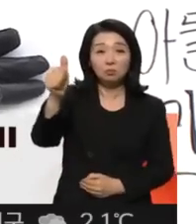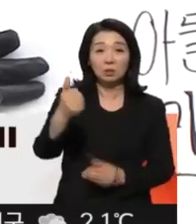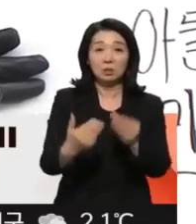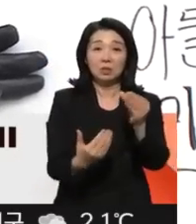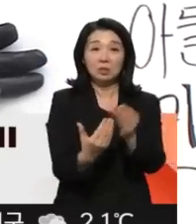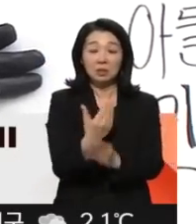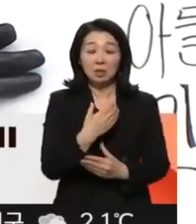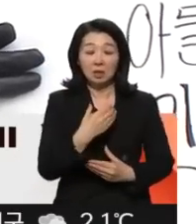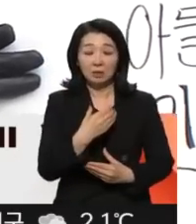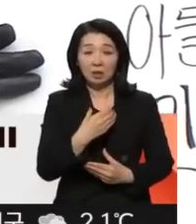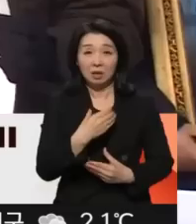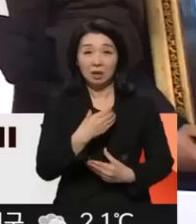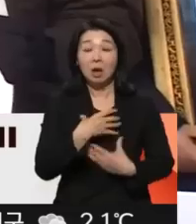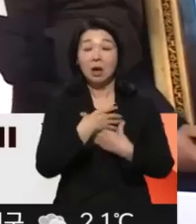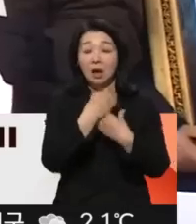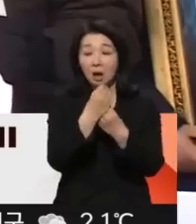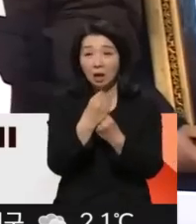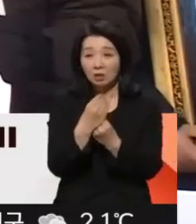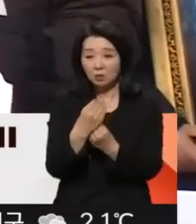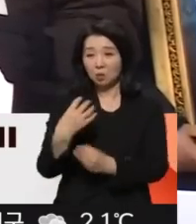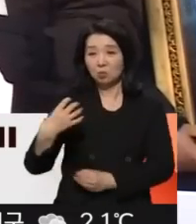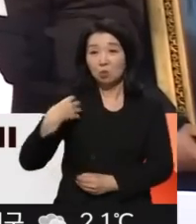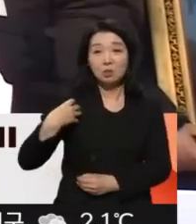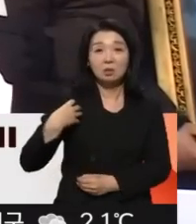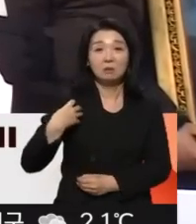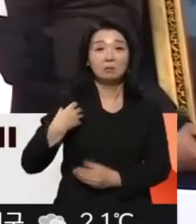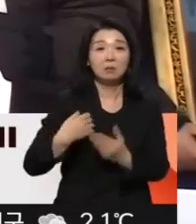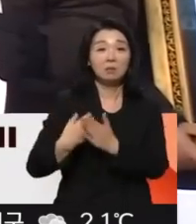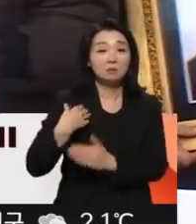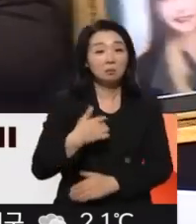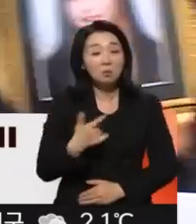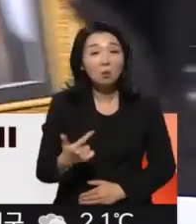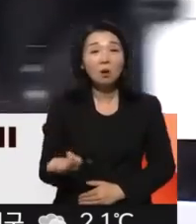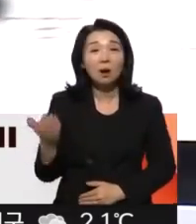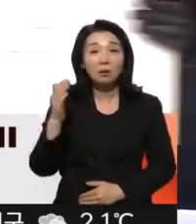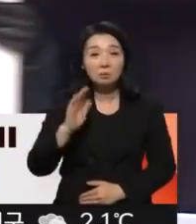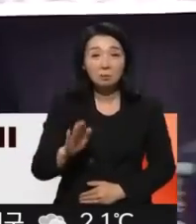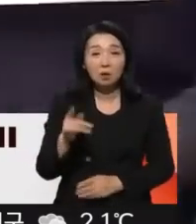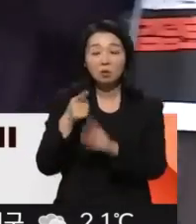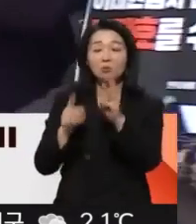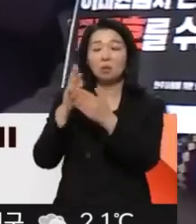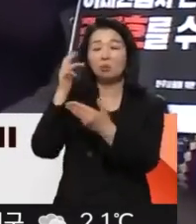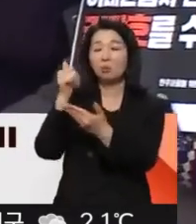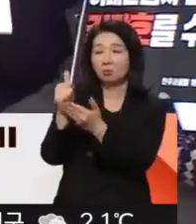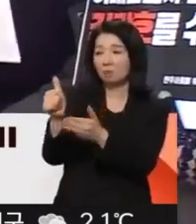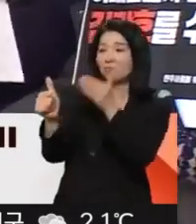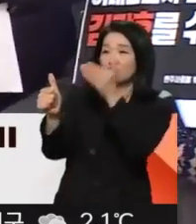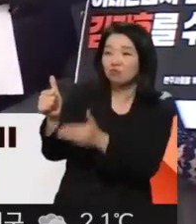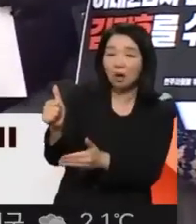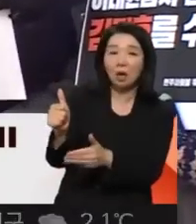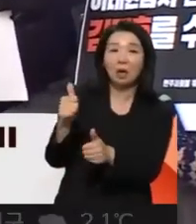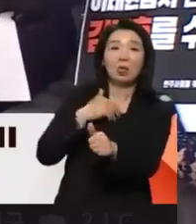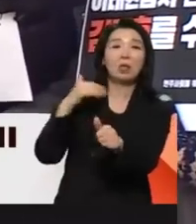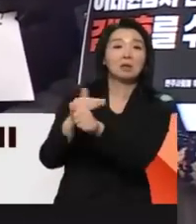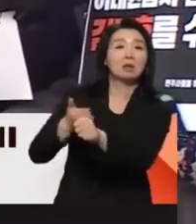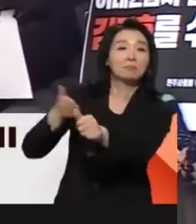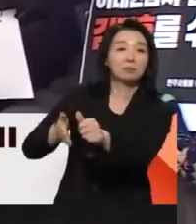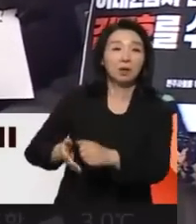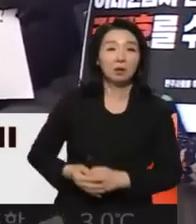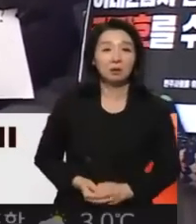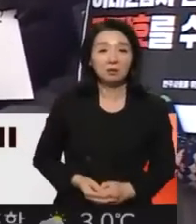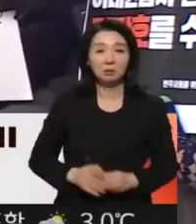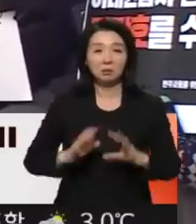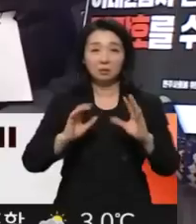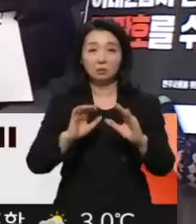재난안전을 총괄하는 자리에 있는 만큼 책임이 무겁다면서 윤 대통령에게 경질을 요구했습니다. 국회 국정조사특위도